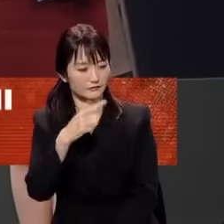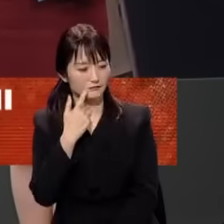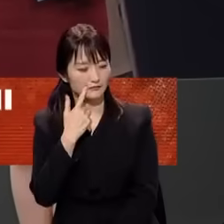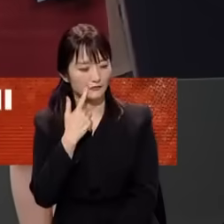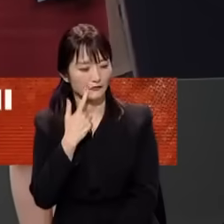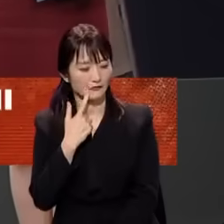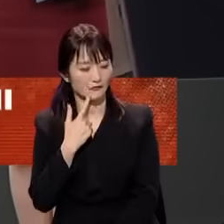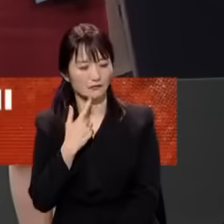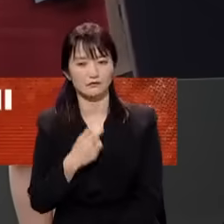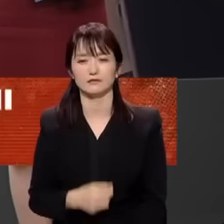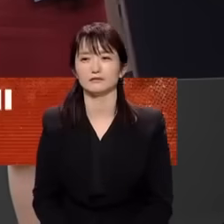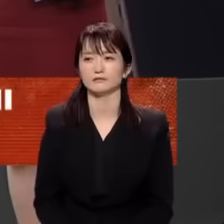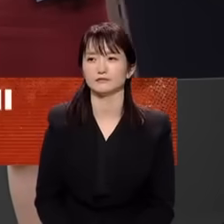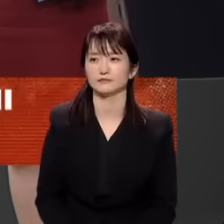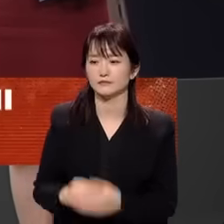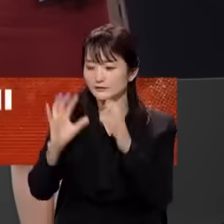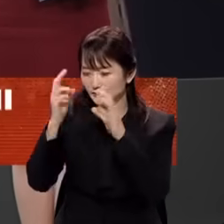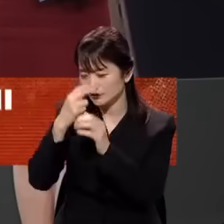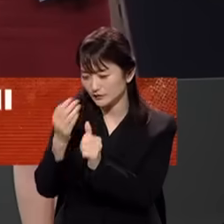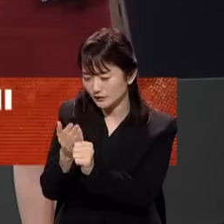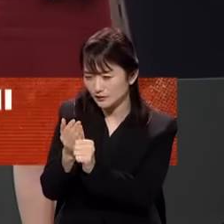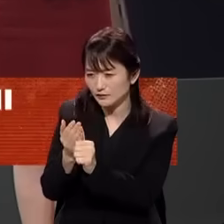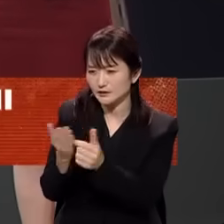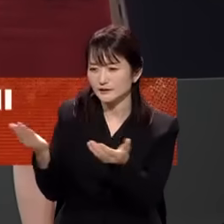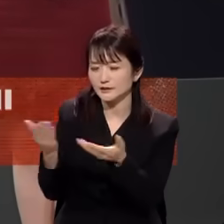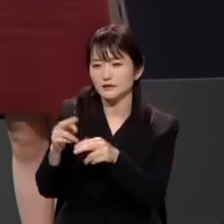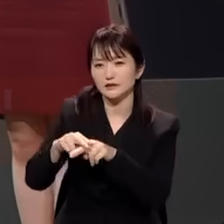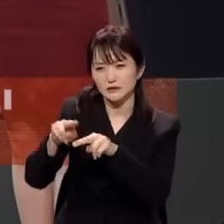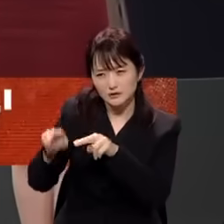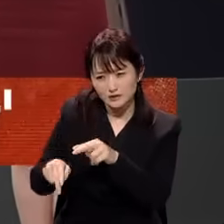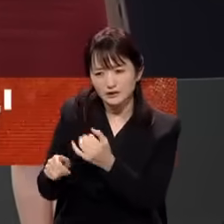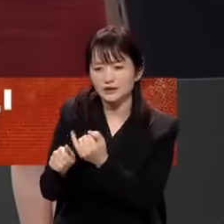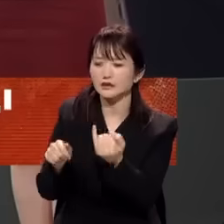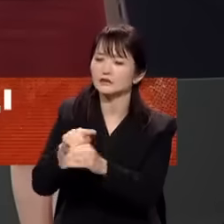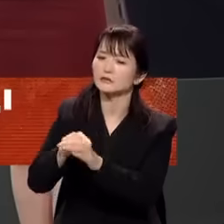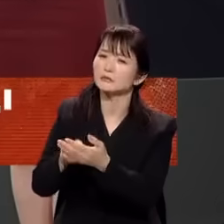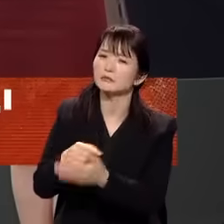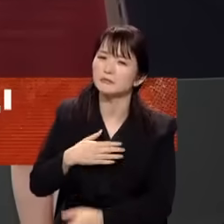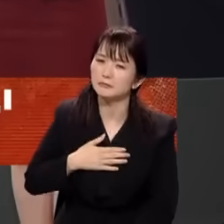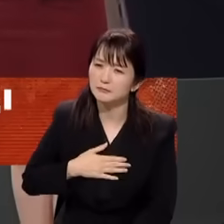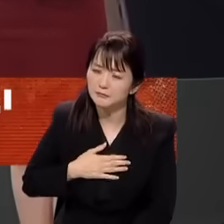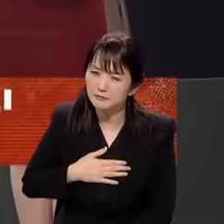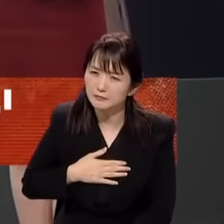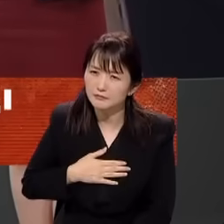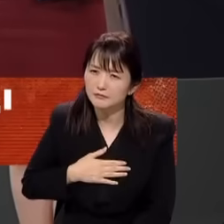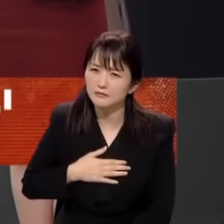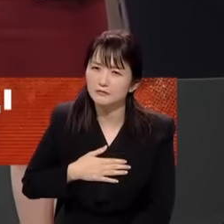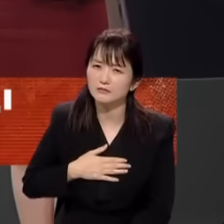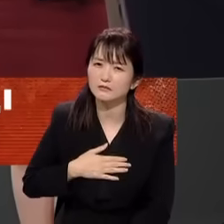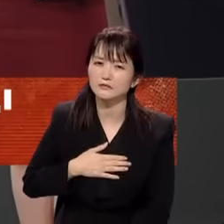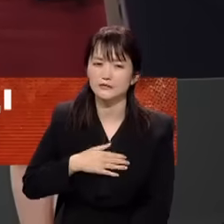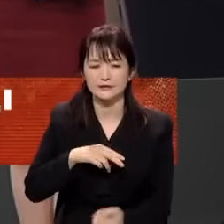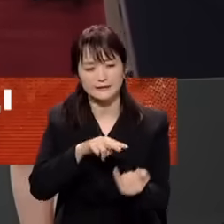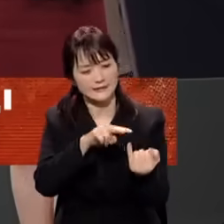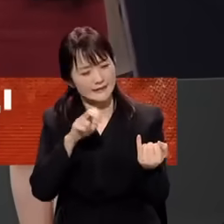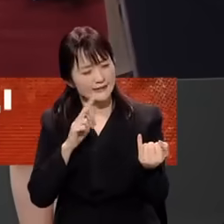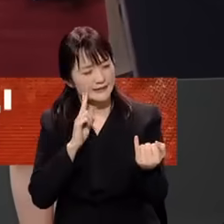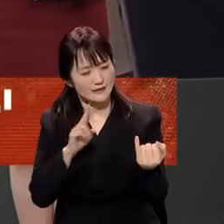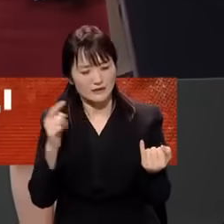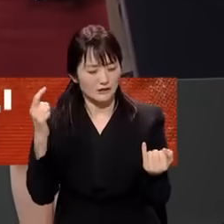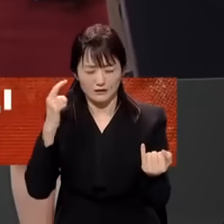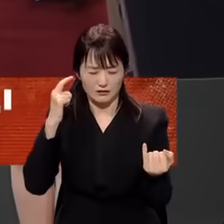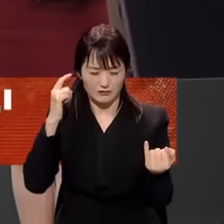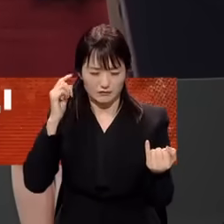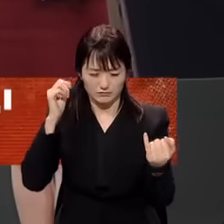죽겠다고 합니다. 아이를 키우며 일을 그만둔 아내의 심정을 모르는 건 아니지만 그 정도가 너무나 심해져서 듣기